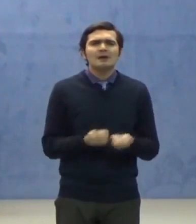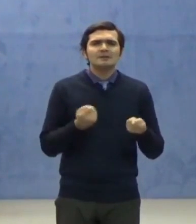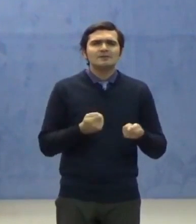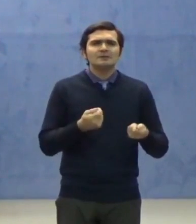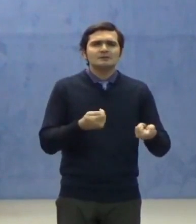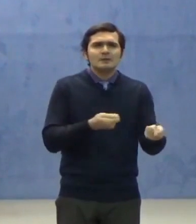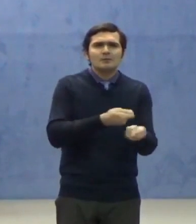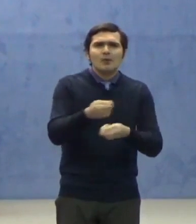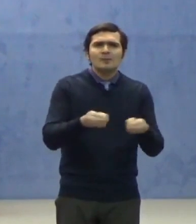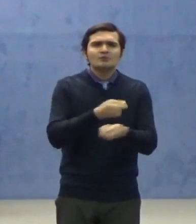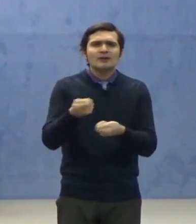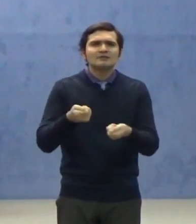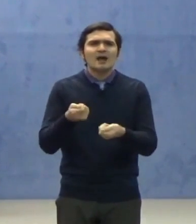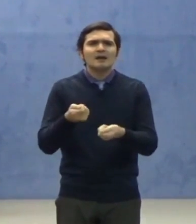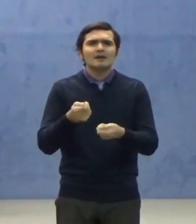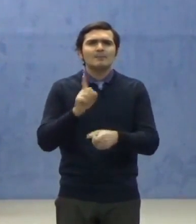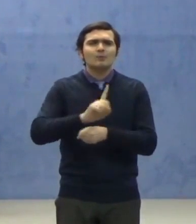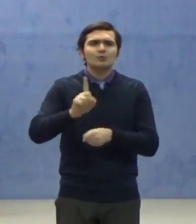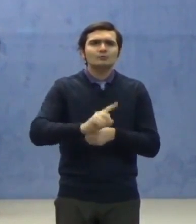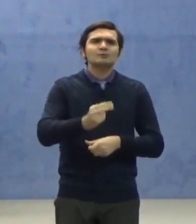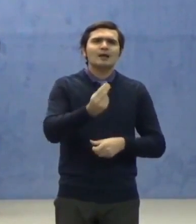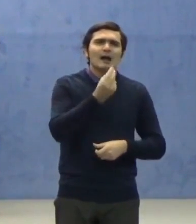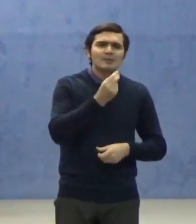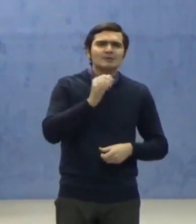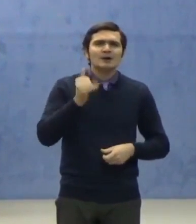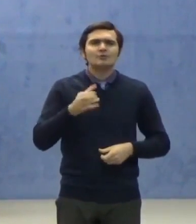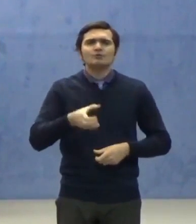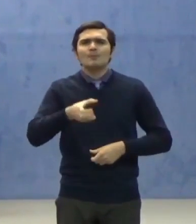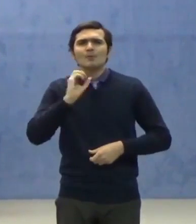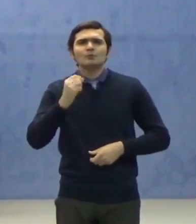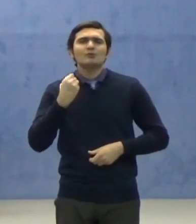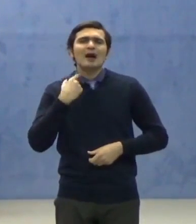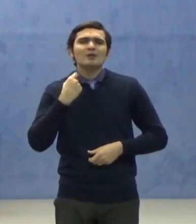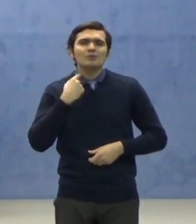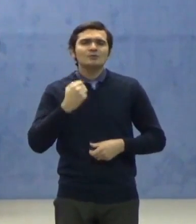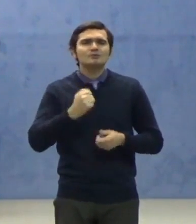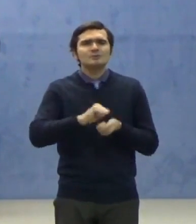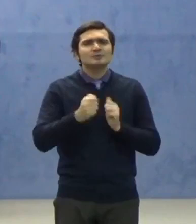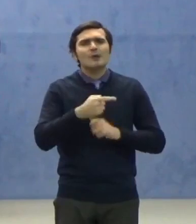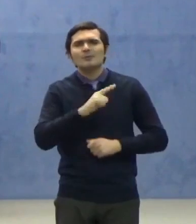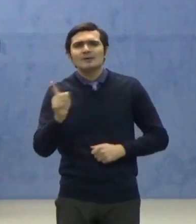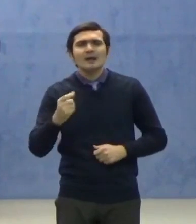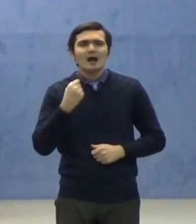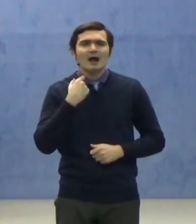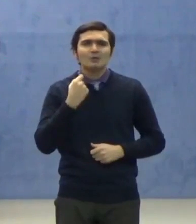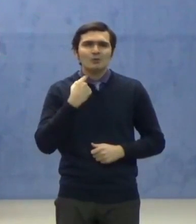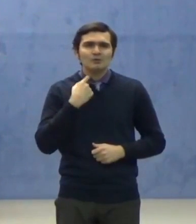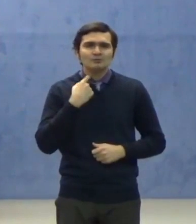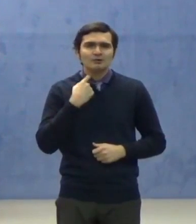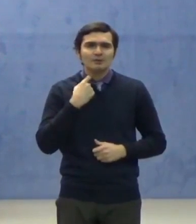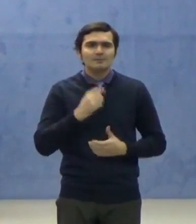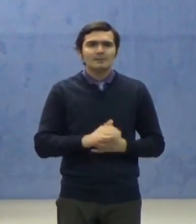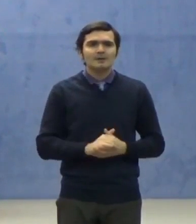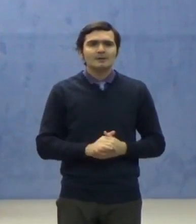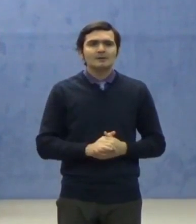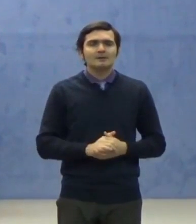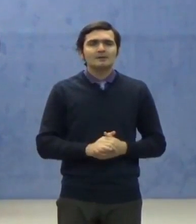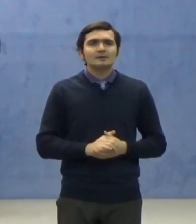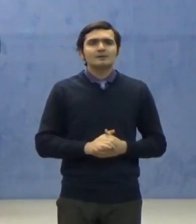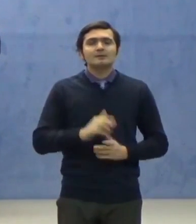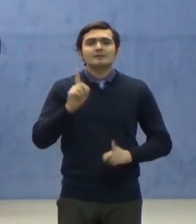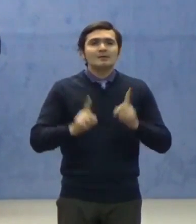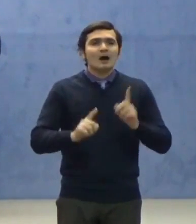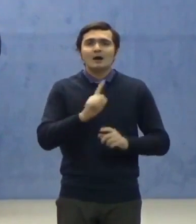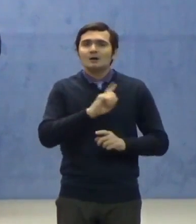a produselor alimentare și băuturilor alcoolice și nealcoolice, care nu presupun